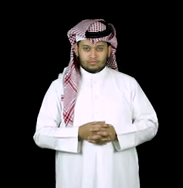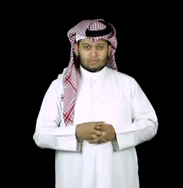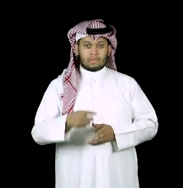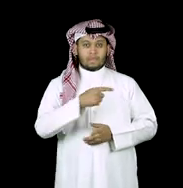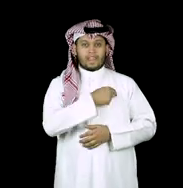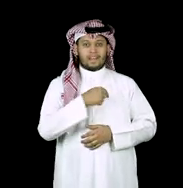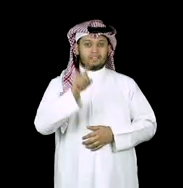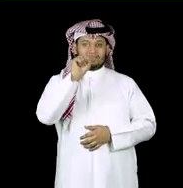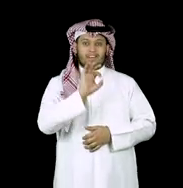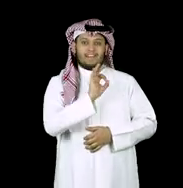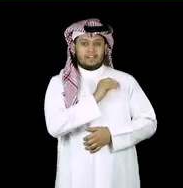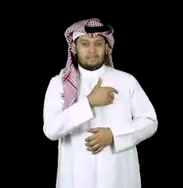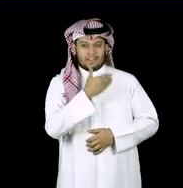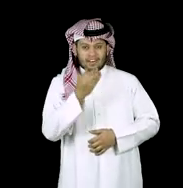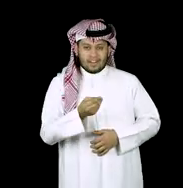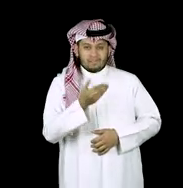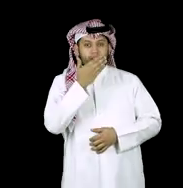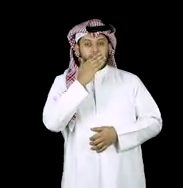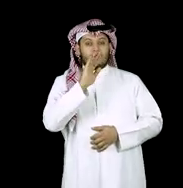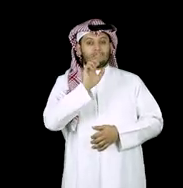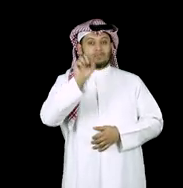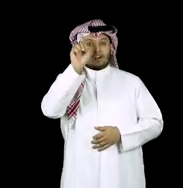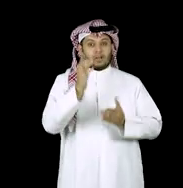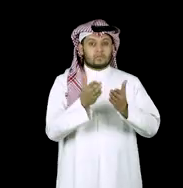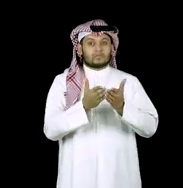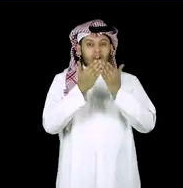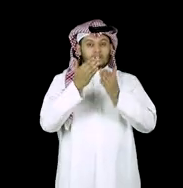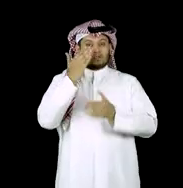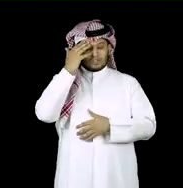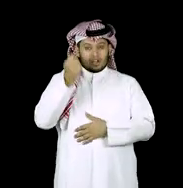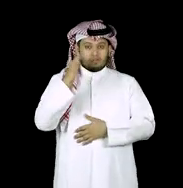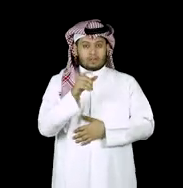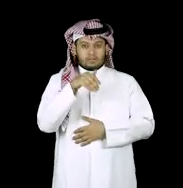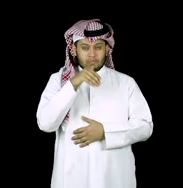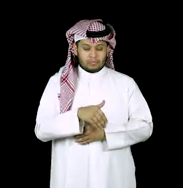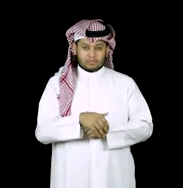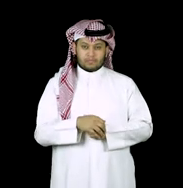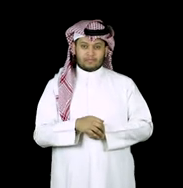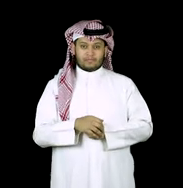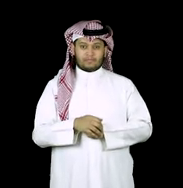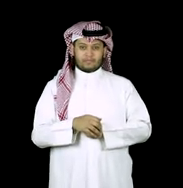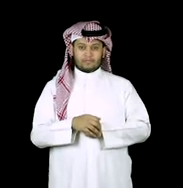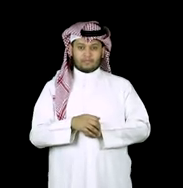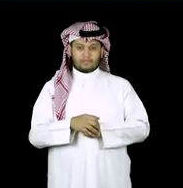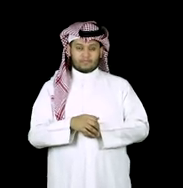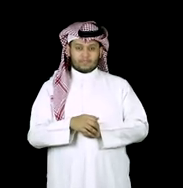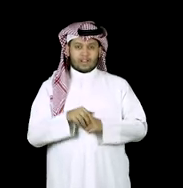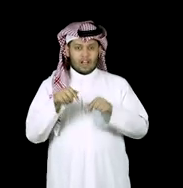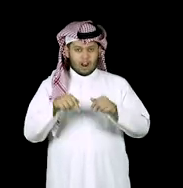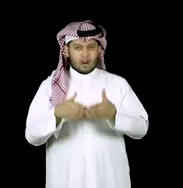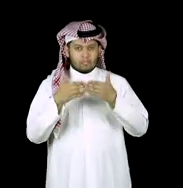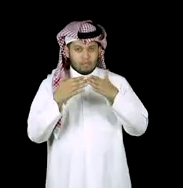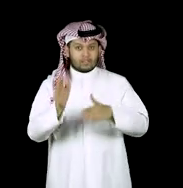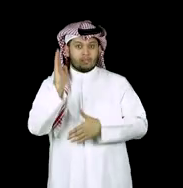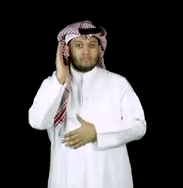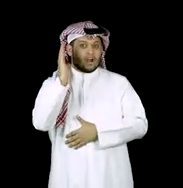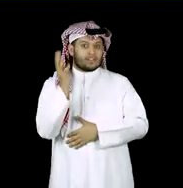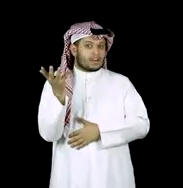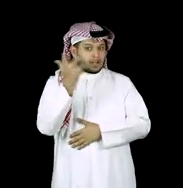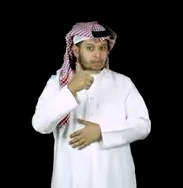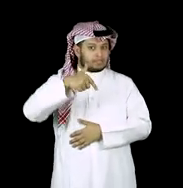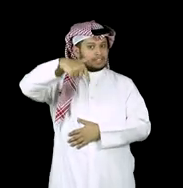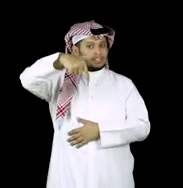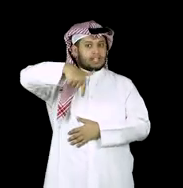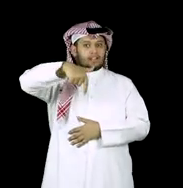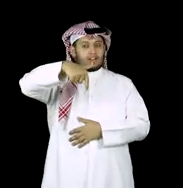بسم الله الرحمن الرحيم. الحمد لله والصلاة والسلام على رسول الله. نبدأ الآن في المحاضرة